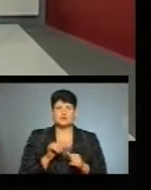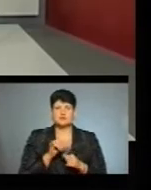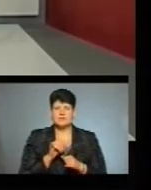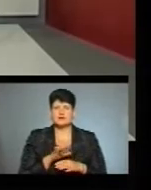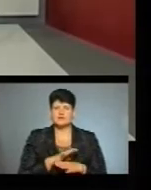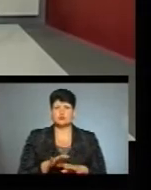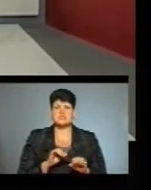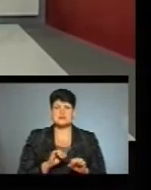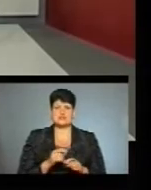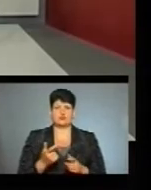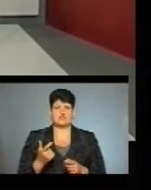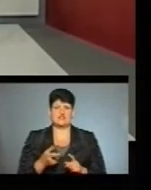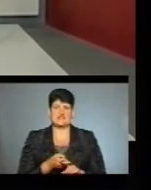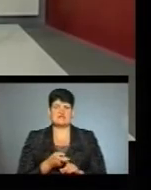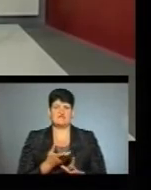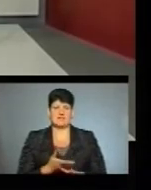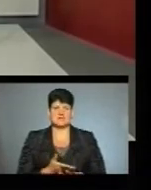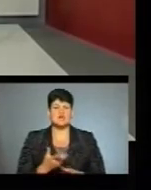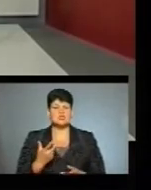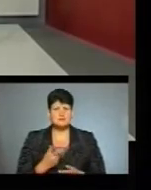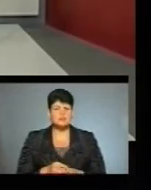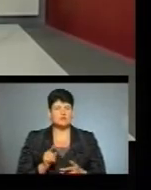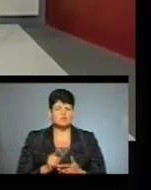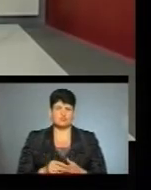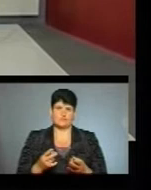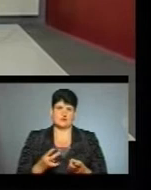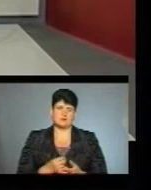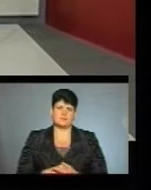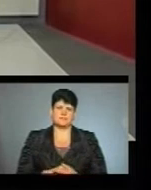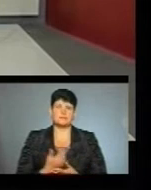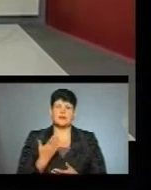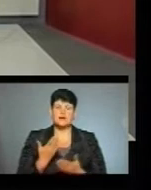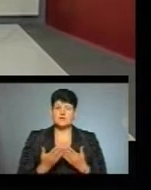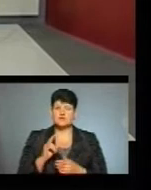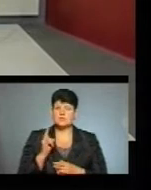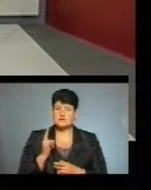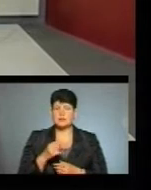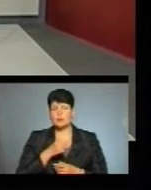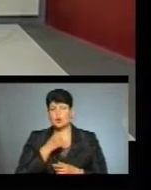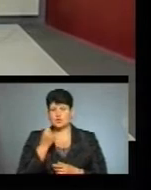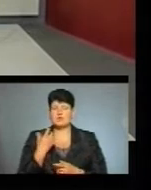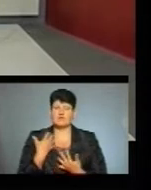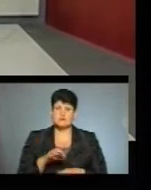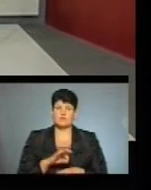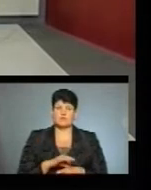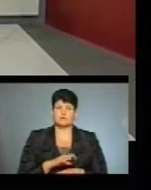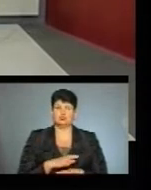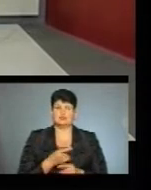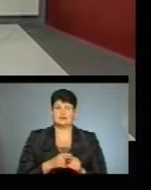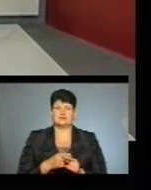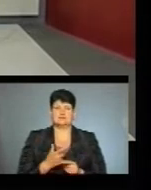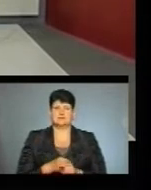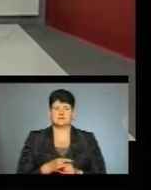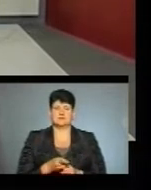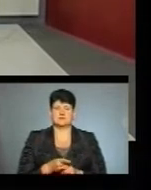цієї інфекції. І щепити обов'язково треба. Якщо вже дитина чи дорослі перехворіли цим захворюванням, чи